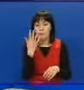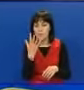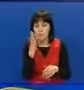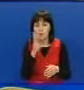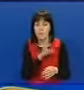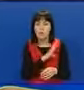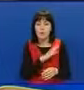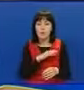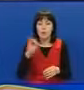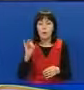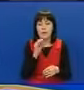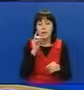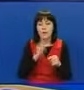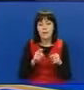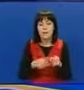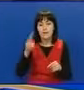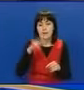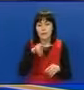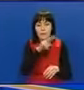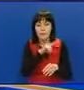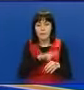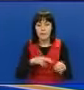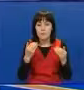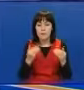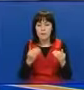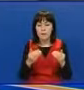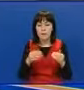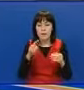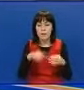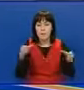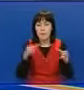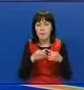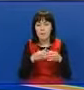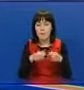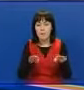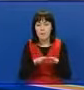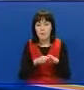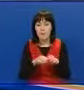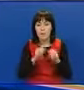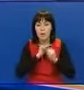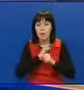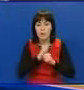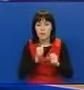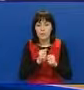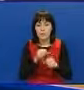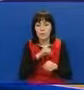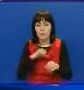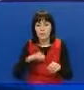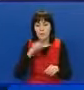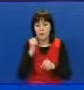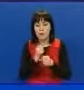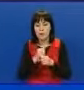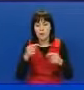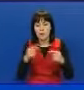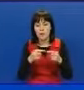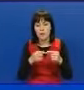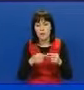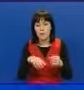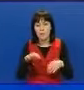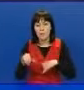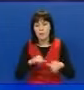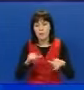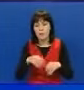Оқиға орнына дереу жеткен тәртіп сақшылары Арлан арнайы жасағымен бірге жарылғыш заттың қолдан жасалғанын анықтады. Бұзақылыққа жол берген